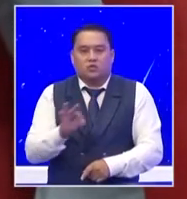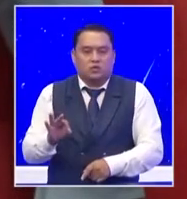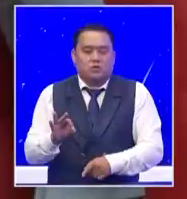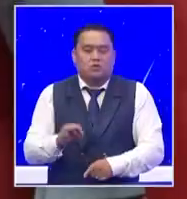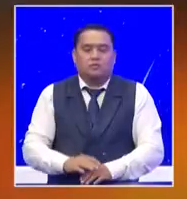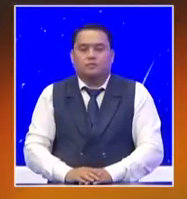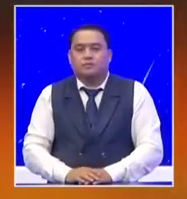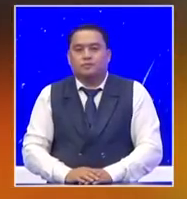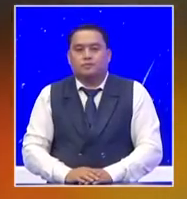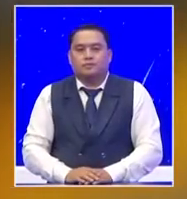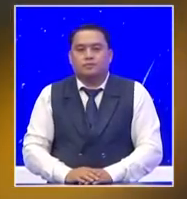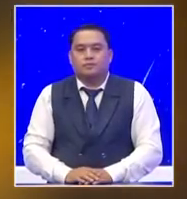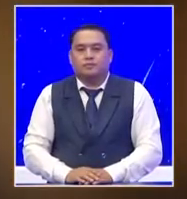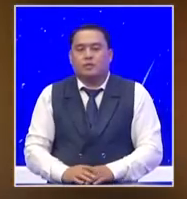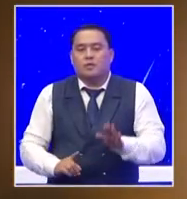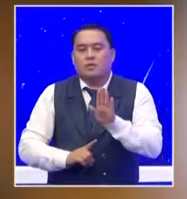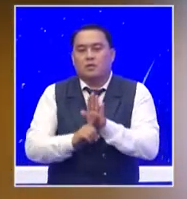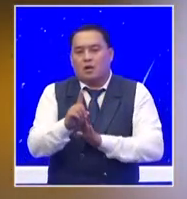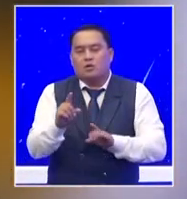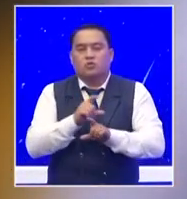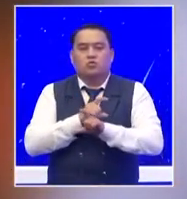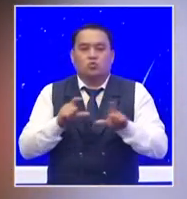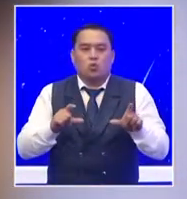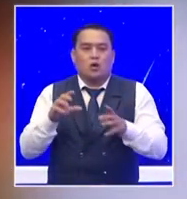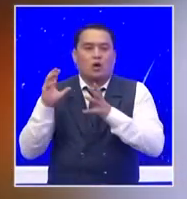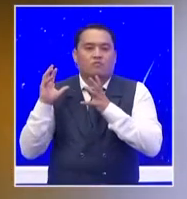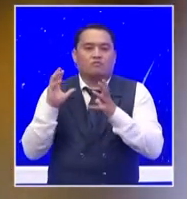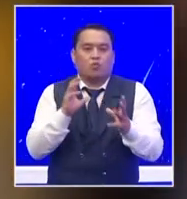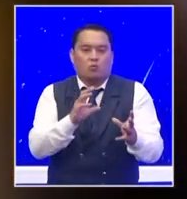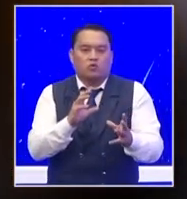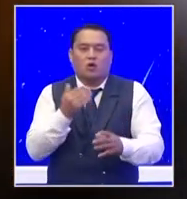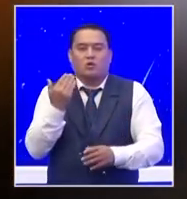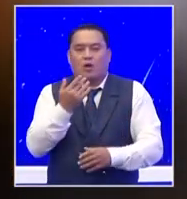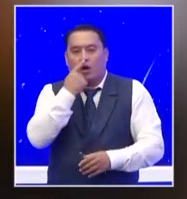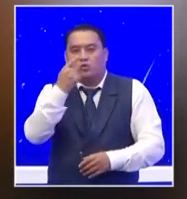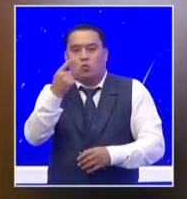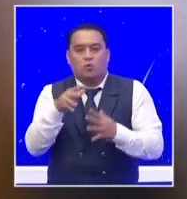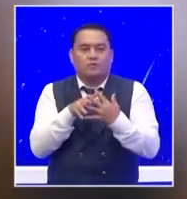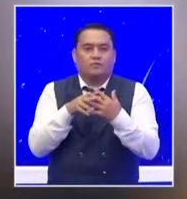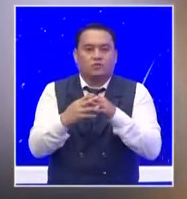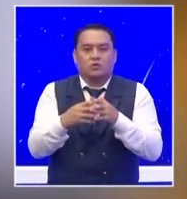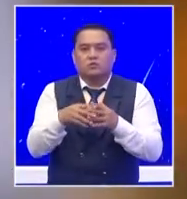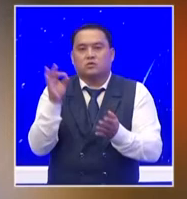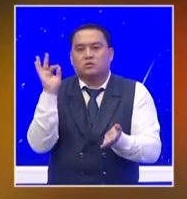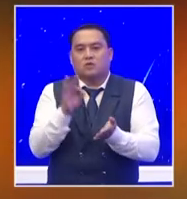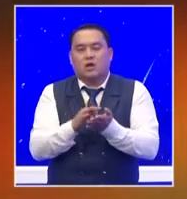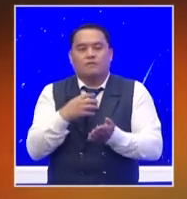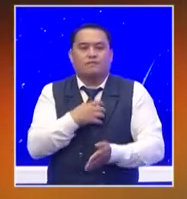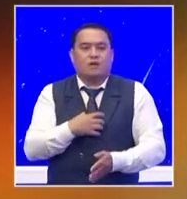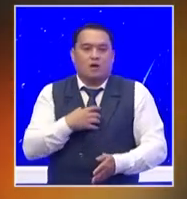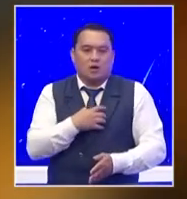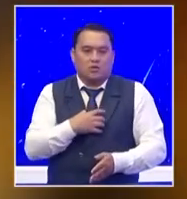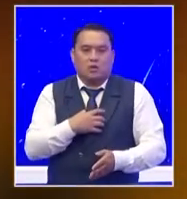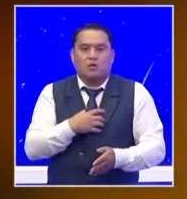проведению занятий. На старте должны стоять и школьные автобусы. Подвоз школьников из отдаленных населенных пунктов – задача не менее актуальная.